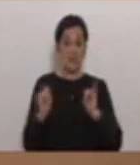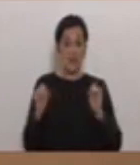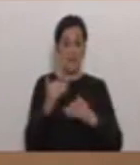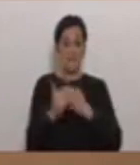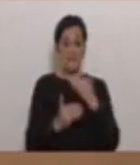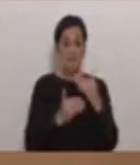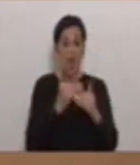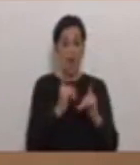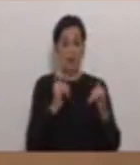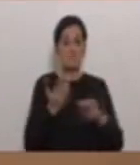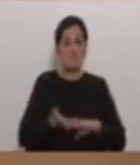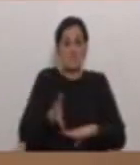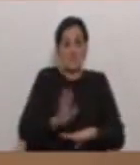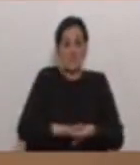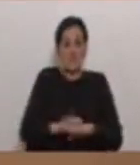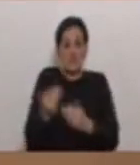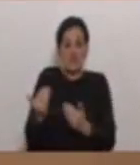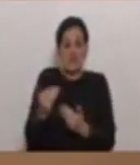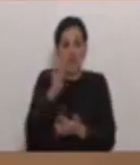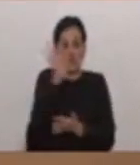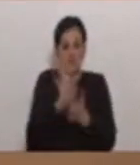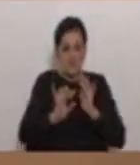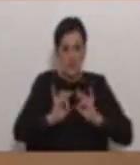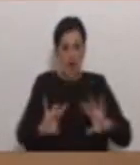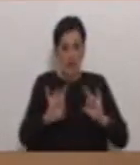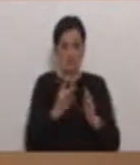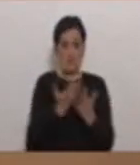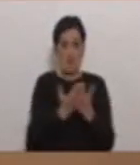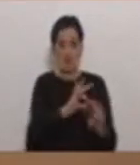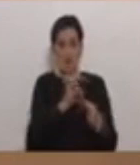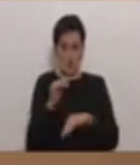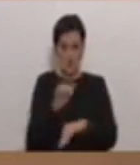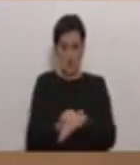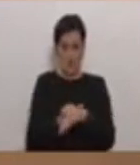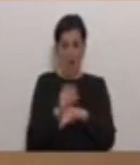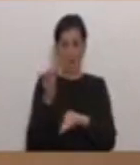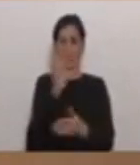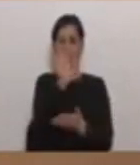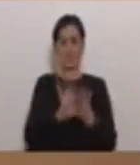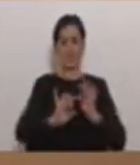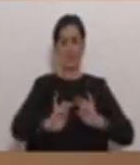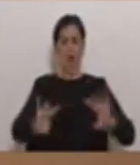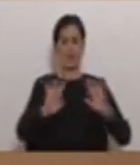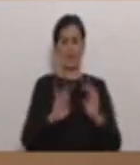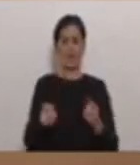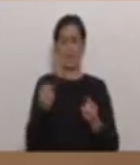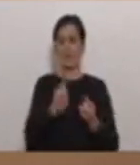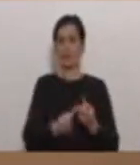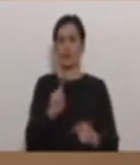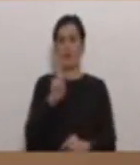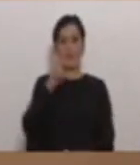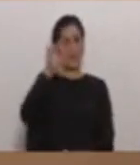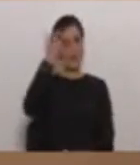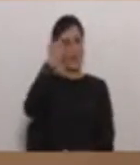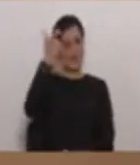და უფრო მძიმე ხდება თქვენი განცხადებები. Ავიღოთ კონკრეტული ფაქტი. Განცხადება იმასთან დაკავშირებით, რომ ბიძინა